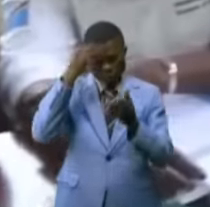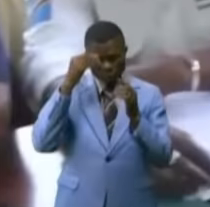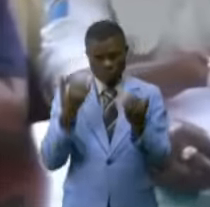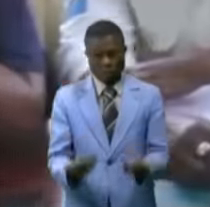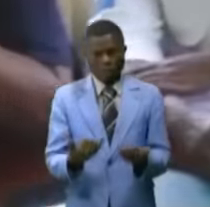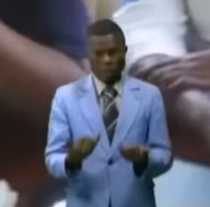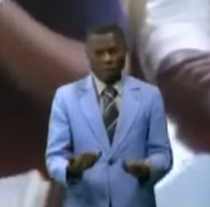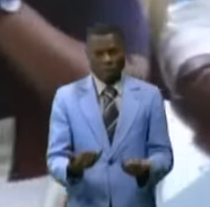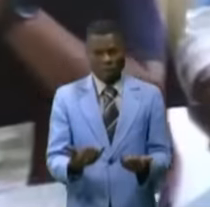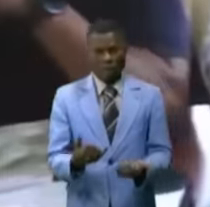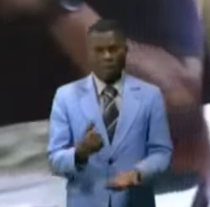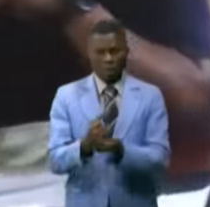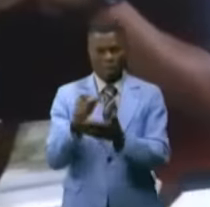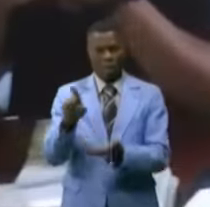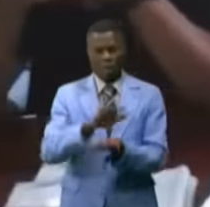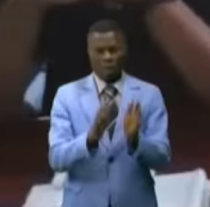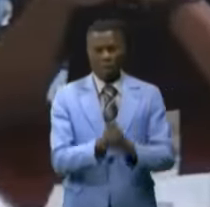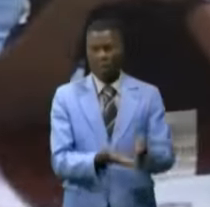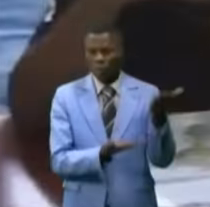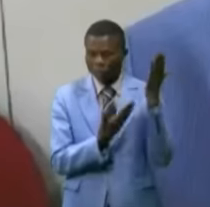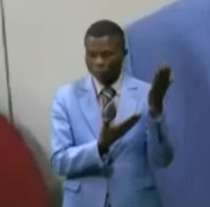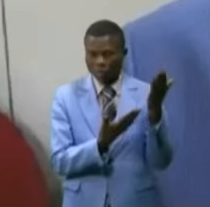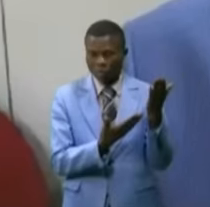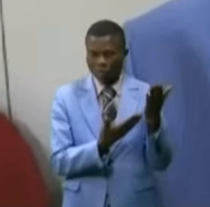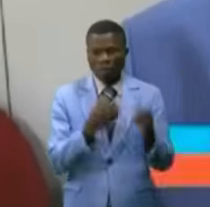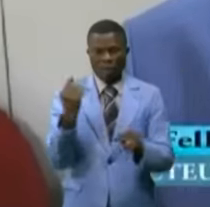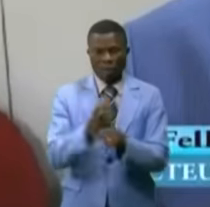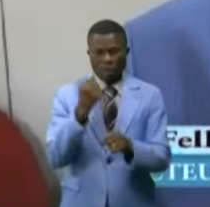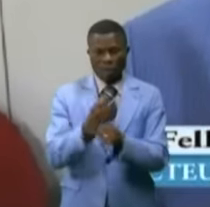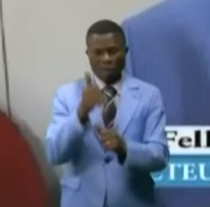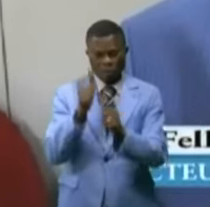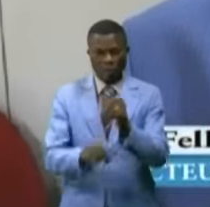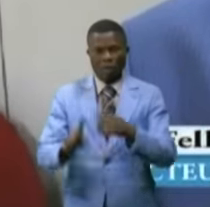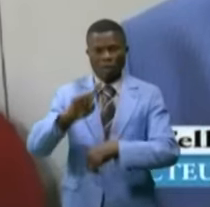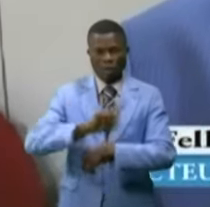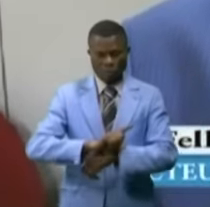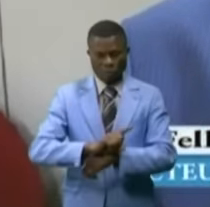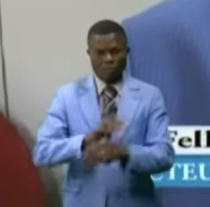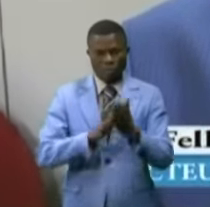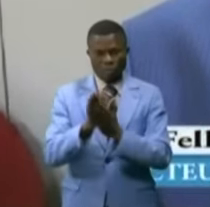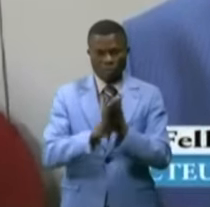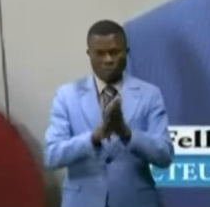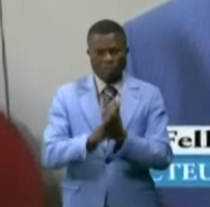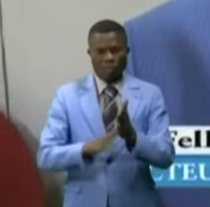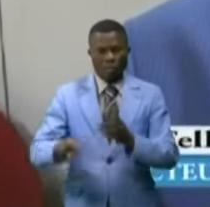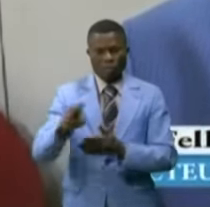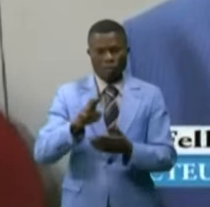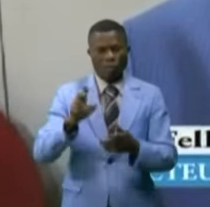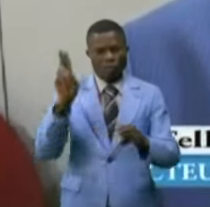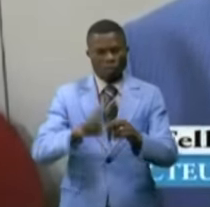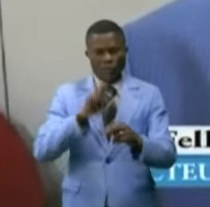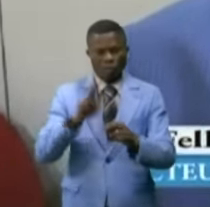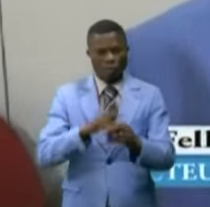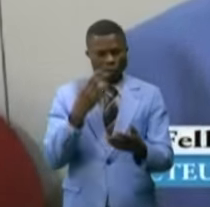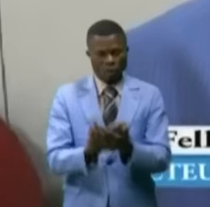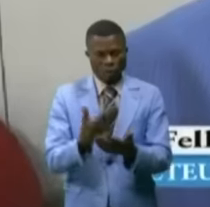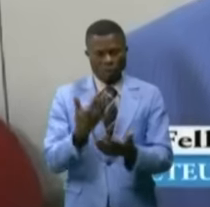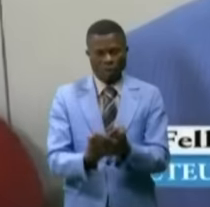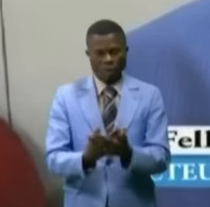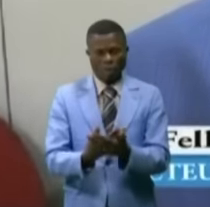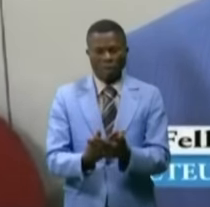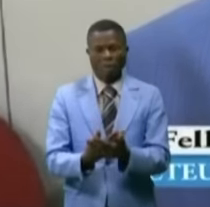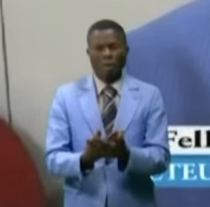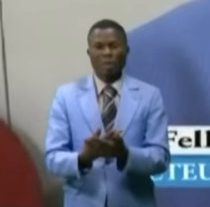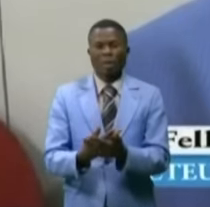tirerez devraient vous être utiles dans votre travail au quotidien et je souhaite que vous puissiez les appliquer immédiatement dans